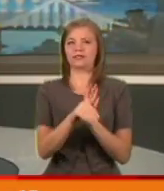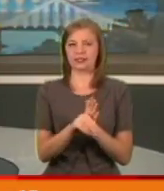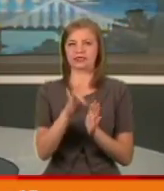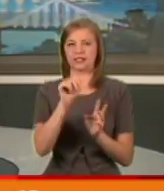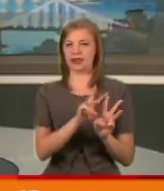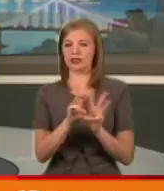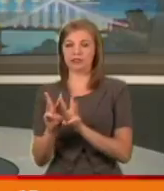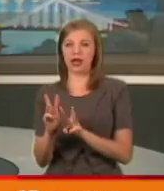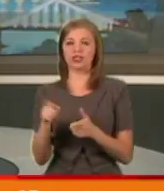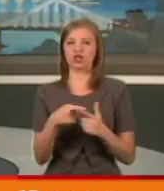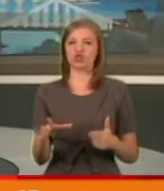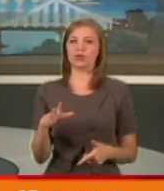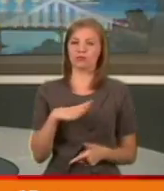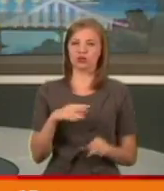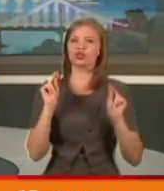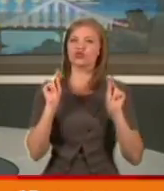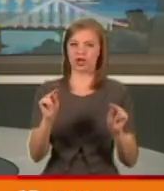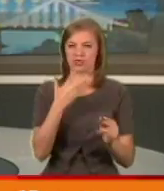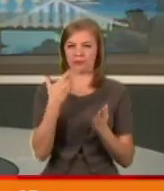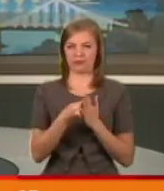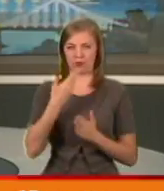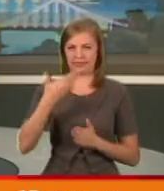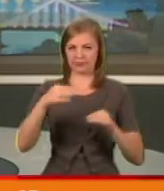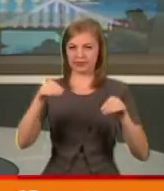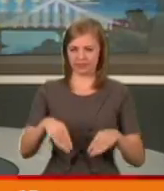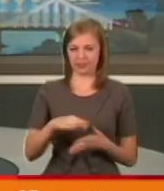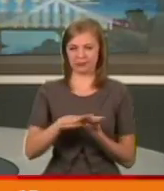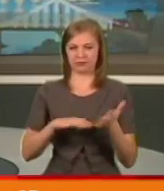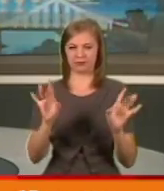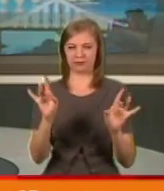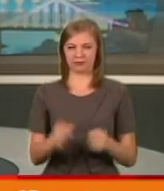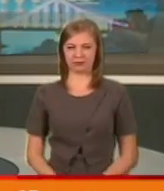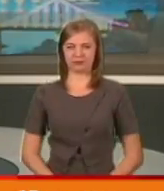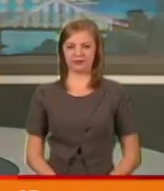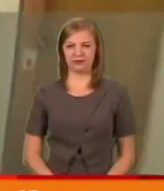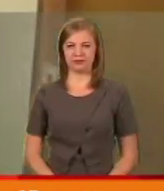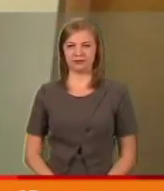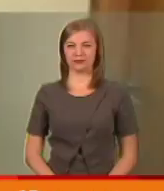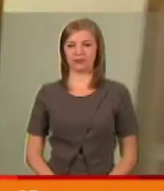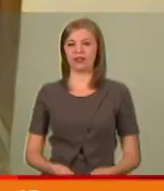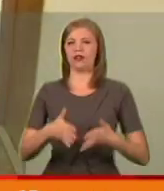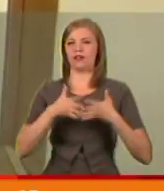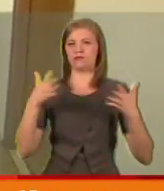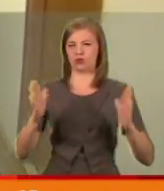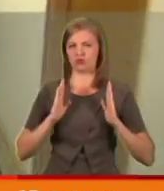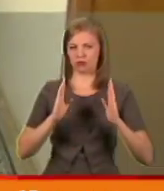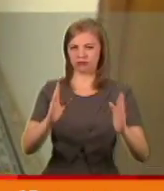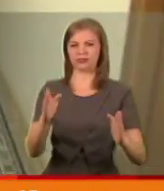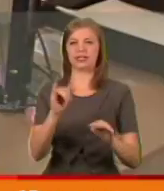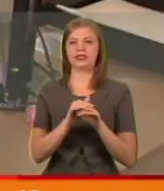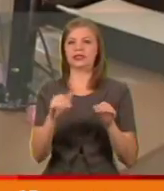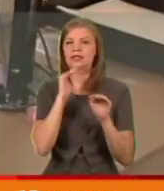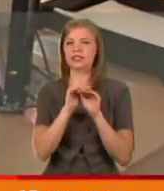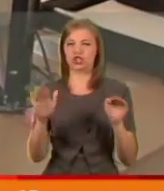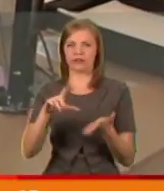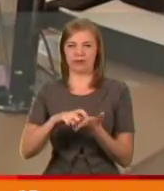декларації на сайт? Та чи були чесними у своїх фінансових звітах, дізнавалася Інна Кондратюк. Просторі коридори та цілковита тиша